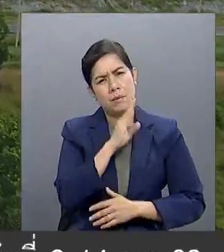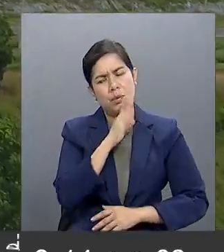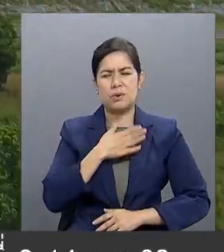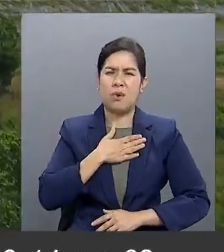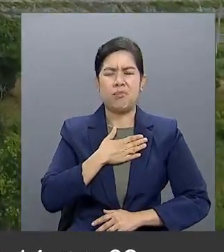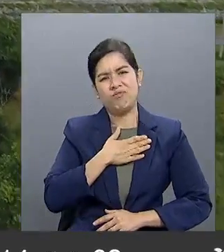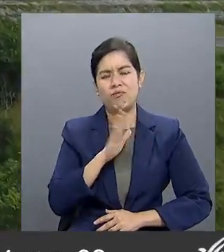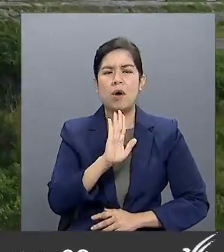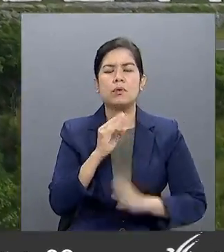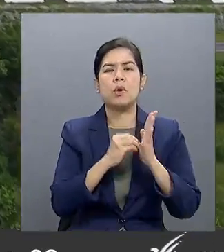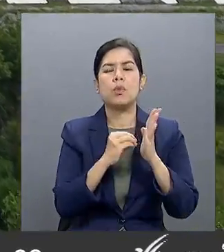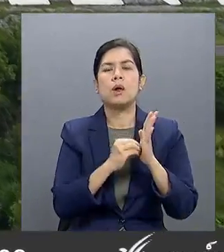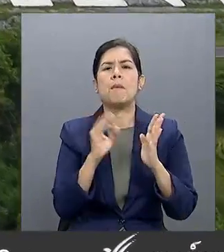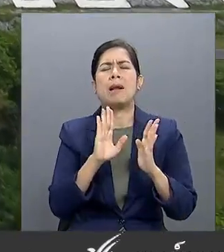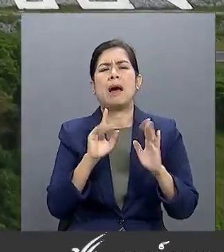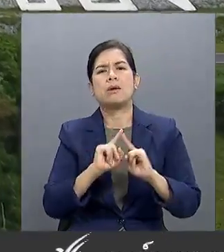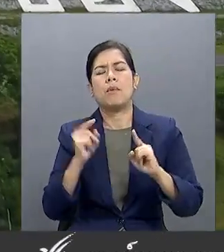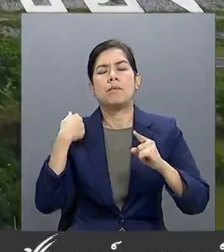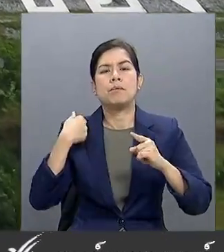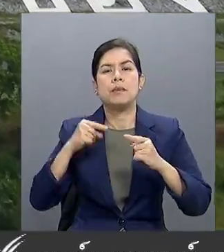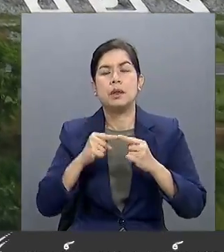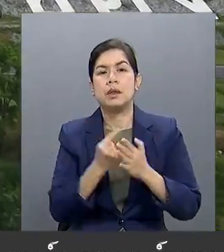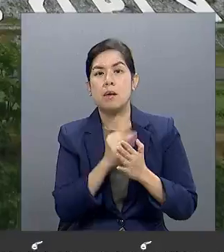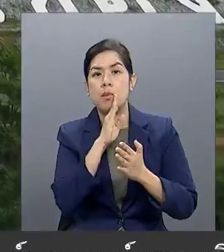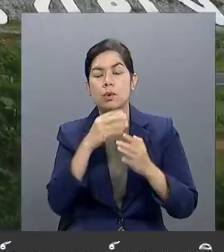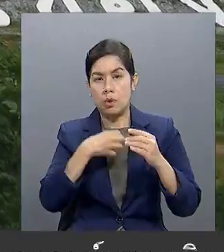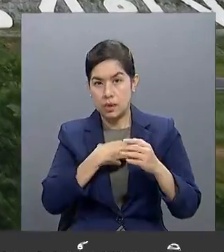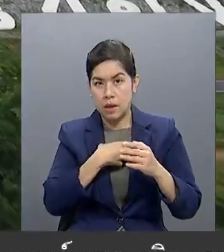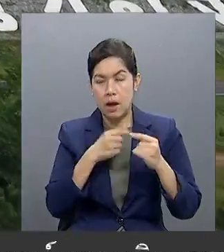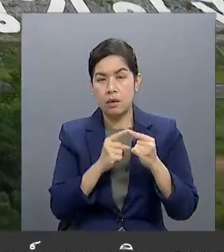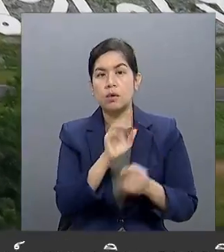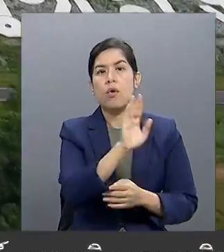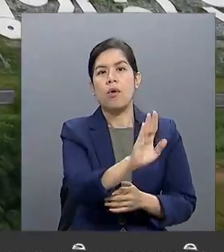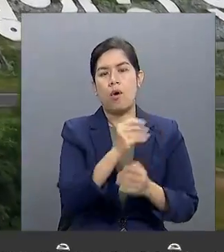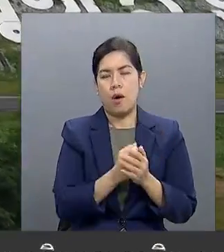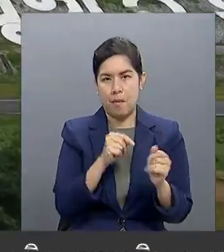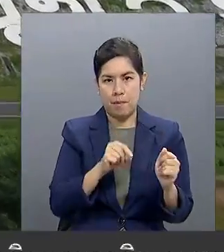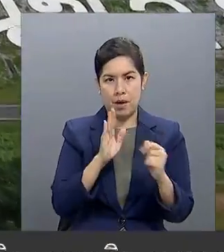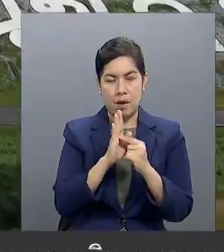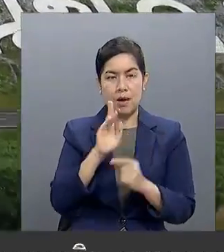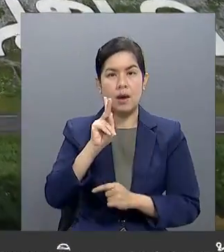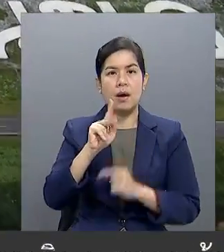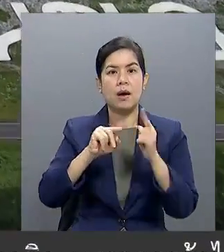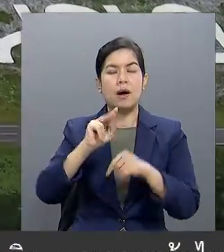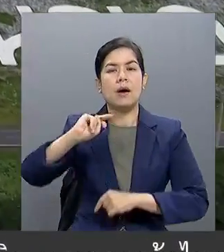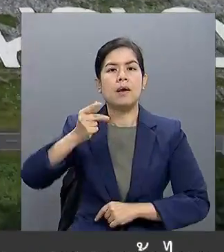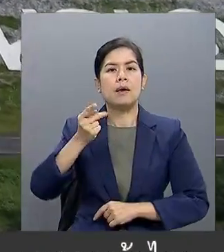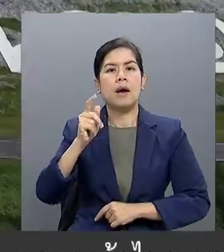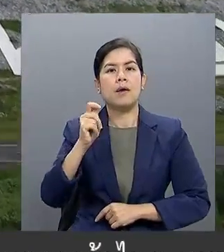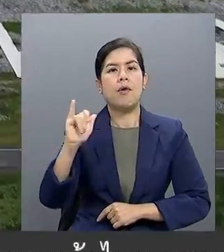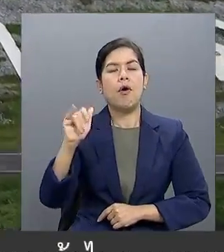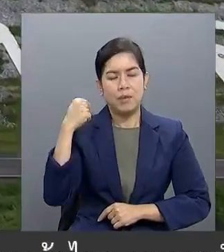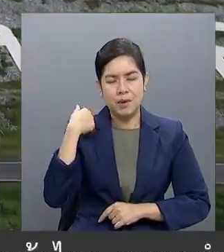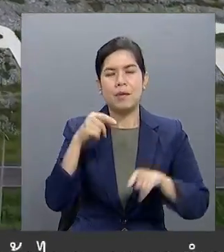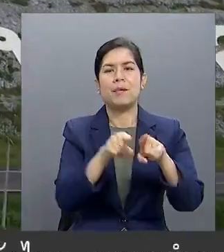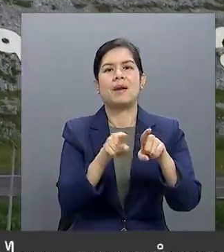นาะสามารถนั่งรถไฟขบวนท้องถิ่นที่วิ่งจากแก่งคอยหนองบัวโคกก็สามารถท่องเที่ยวชมได้เช่นเดียวกันค่ะ โอ้โหดี